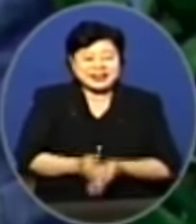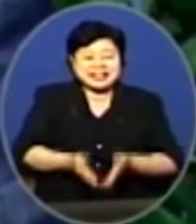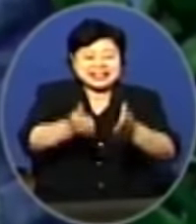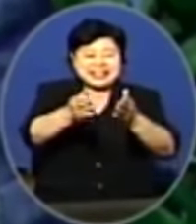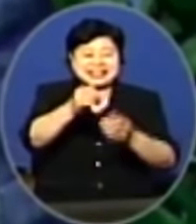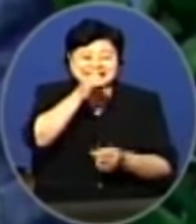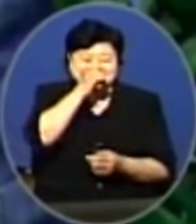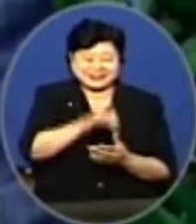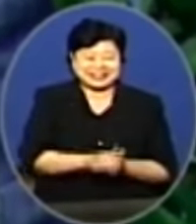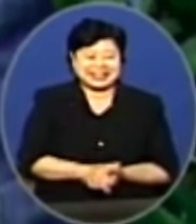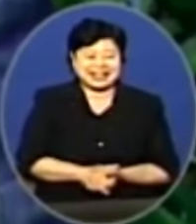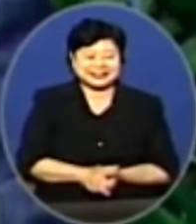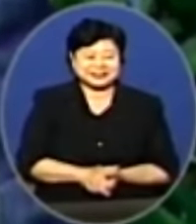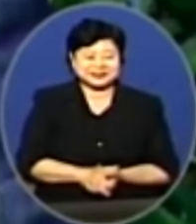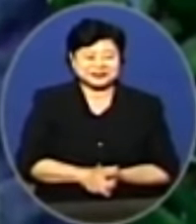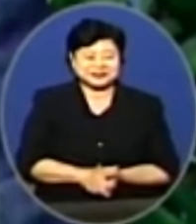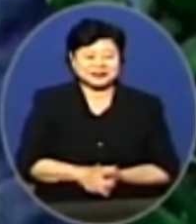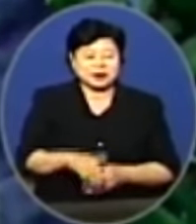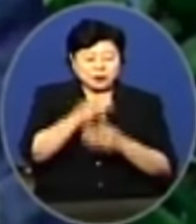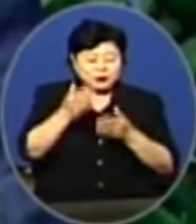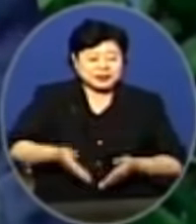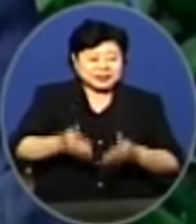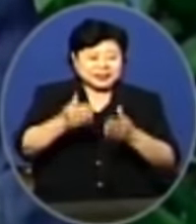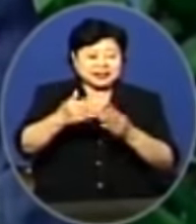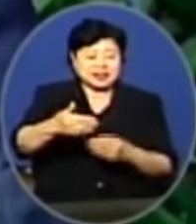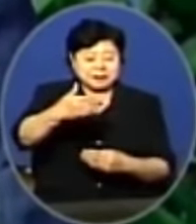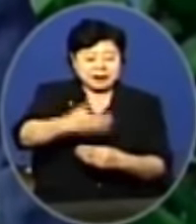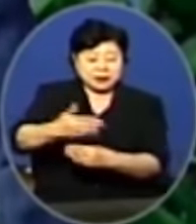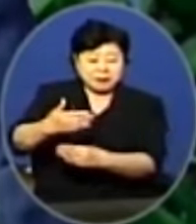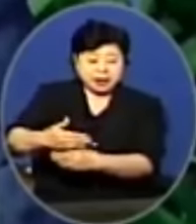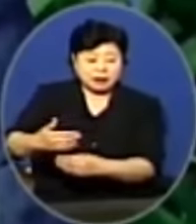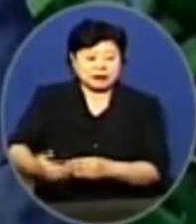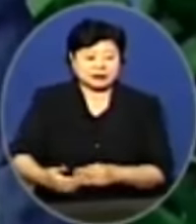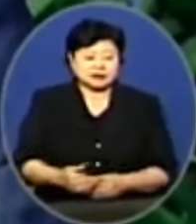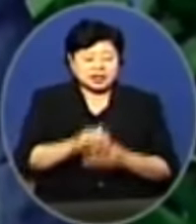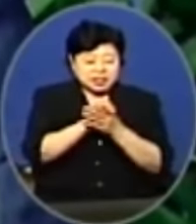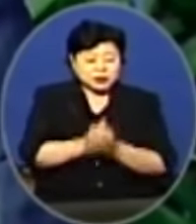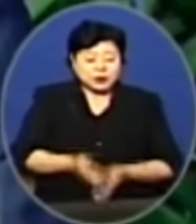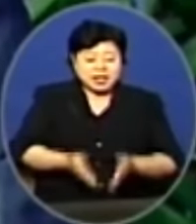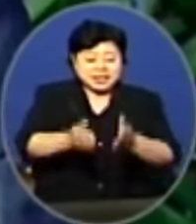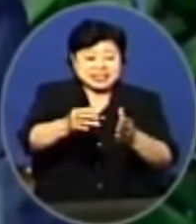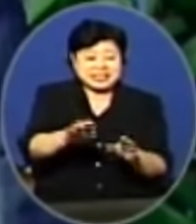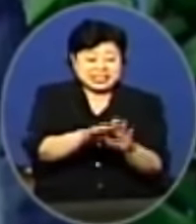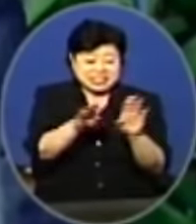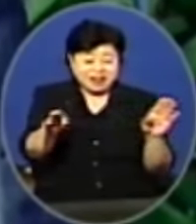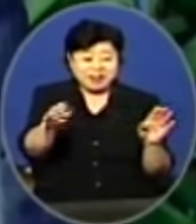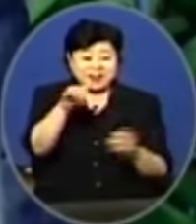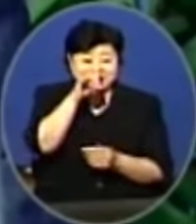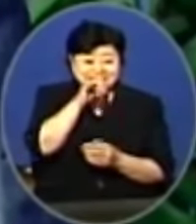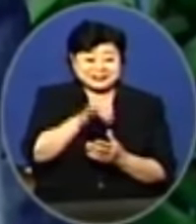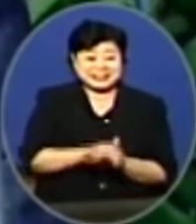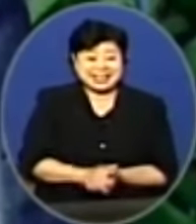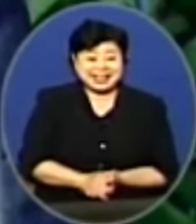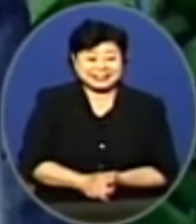있습니다. 모든 길이 다 막혀도 기도의 길이 열려